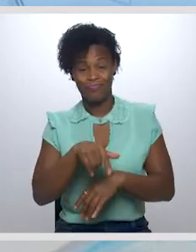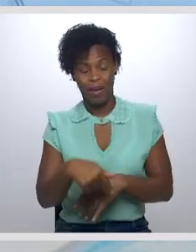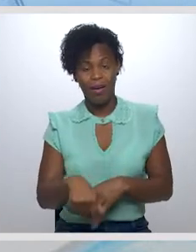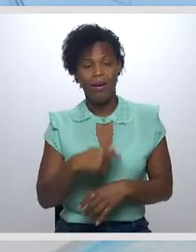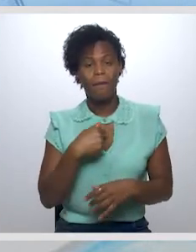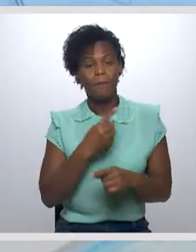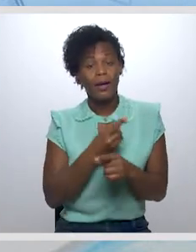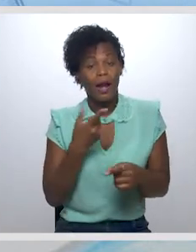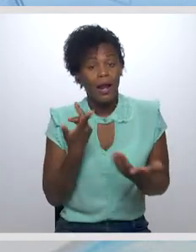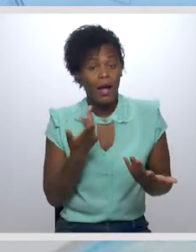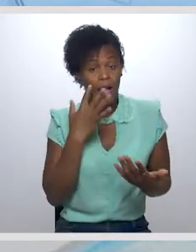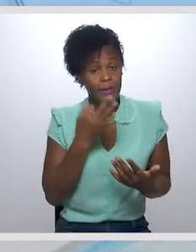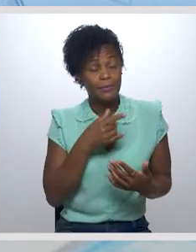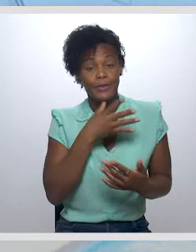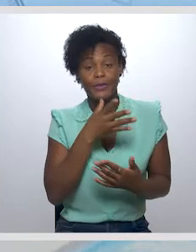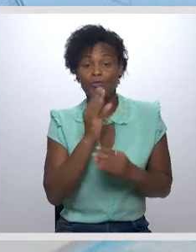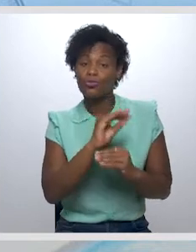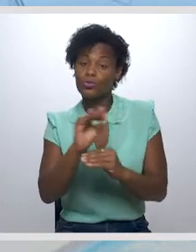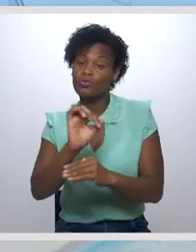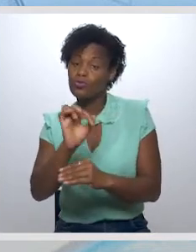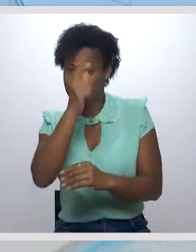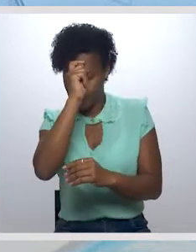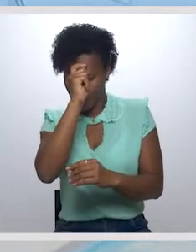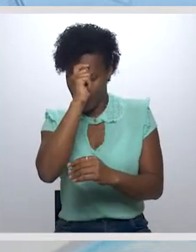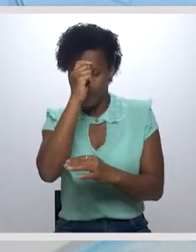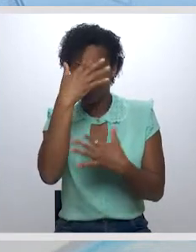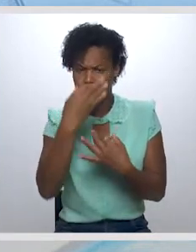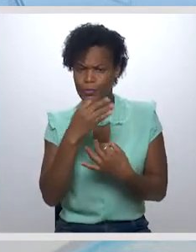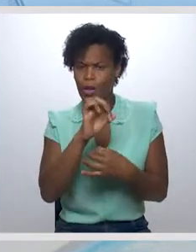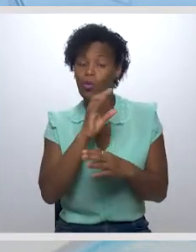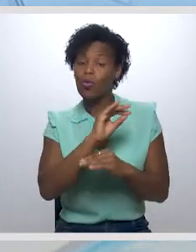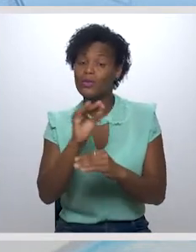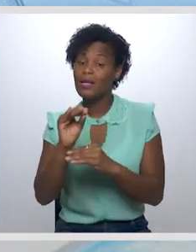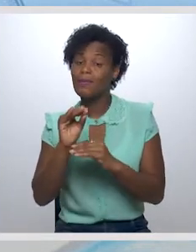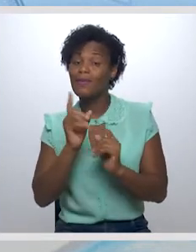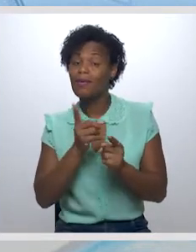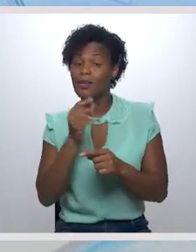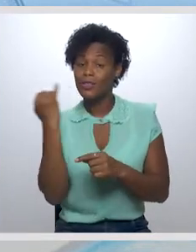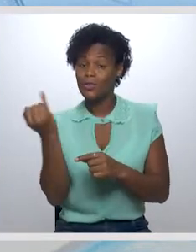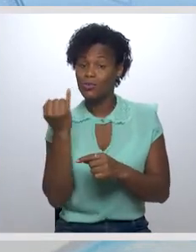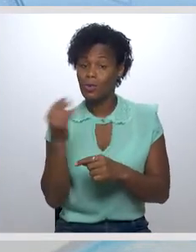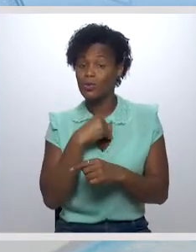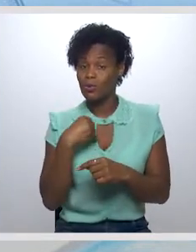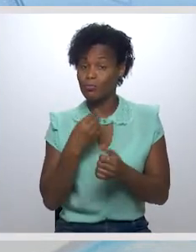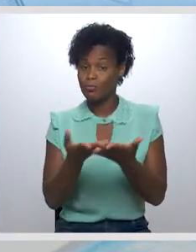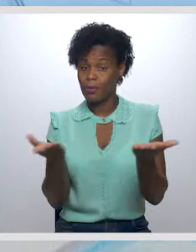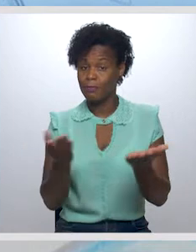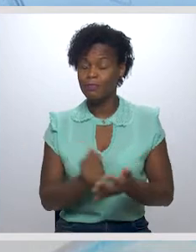je vous conseille de suivre rigoureusement les conseils donnés par les entités de